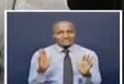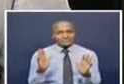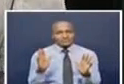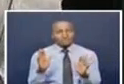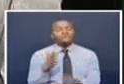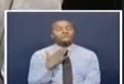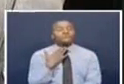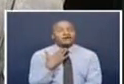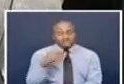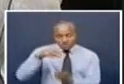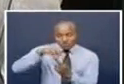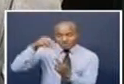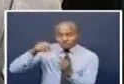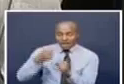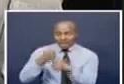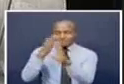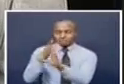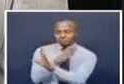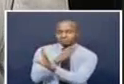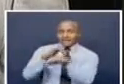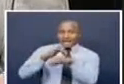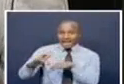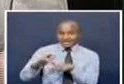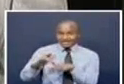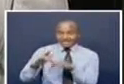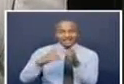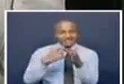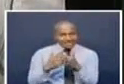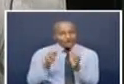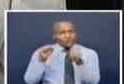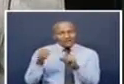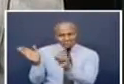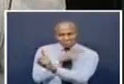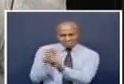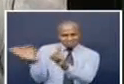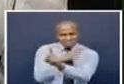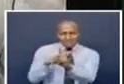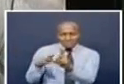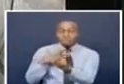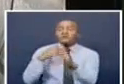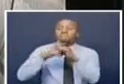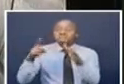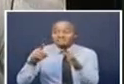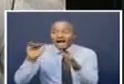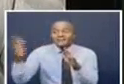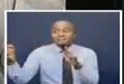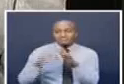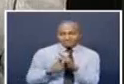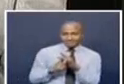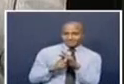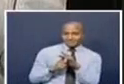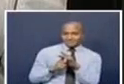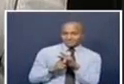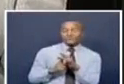ifanyike nomination ifanyike mapema niposa tuweze kushawisha wale ambao wanataka kutoroka waruti. So itakuwa na muda